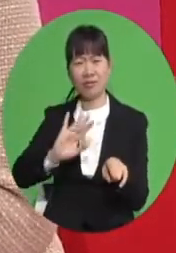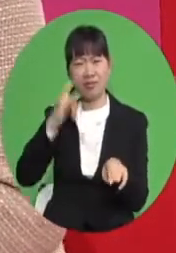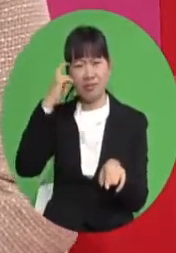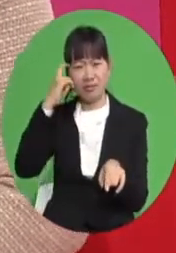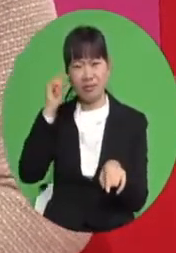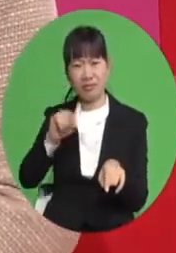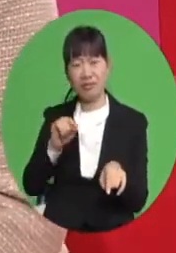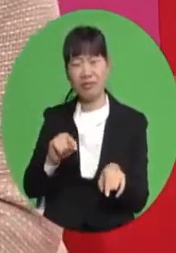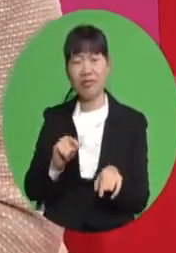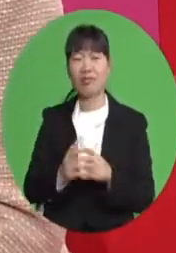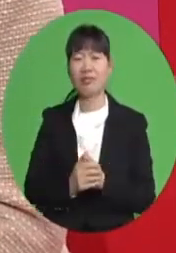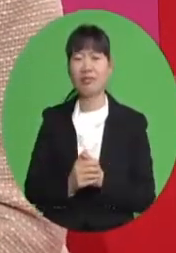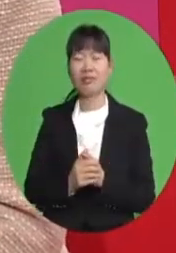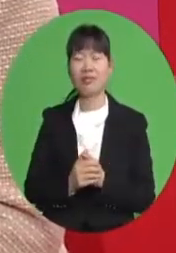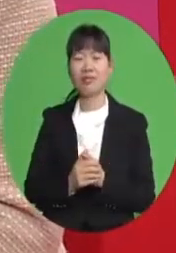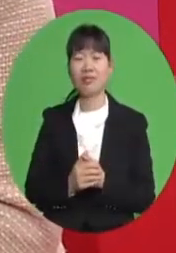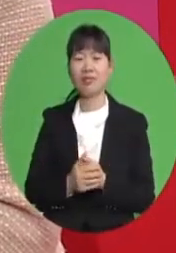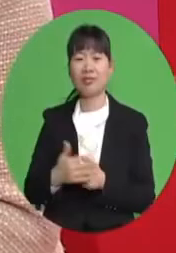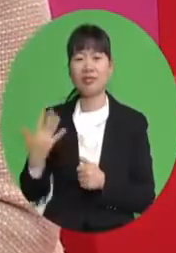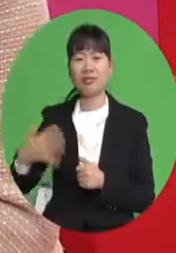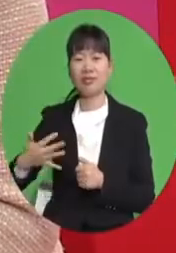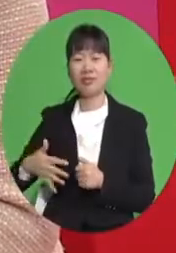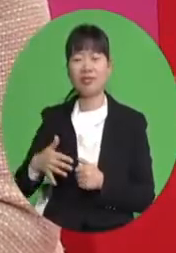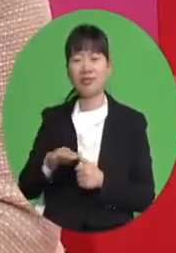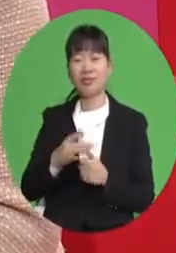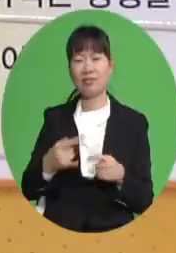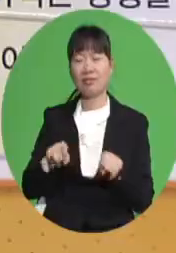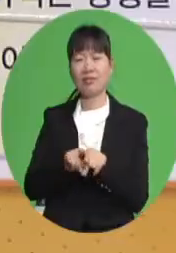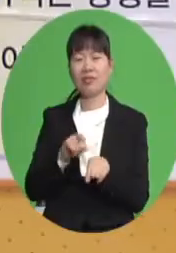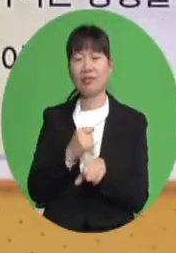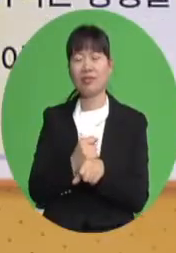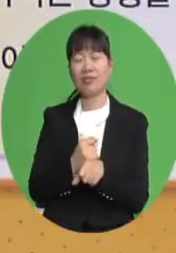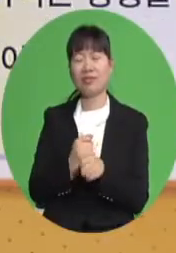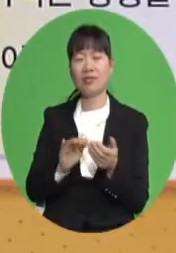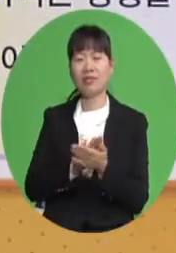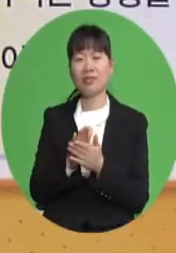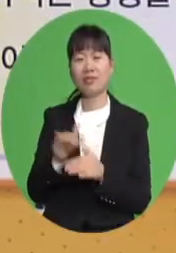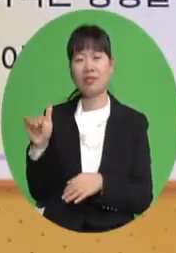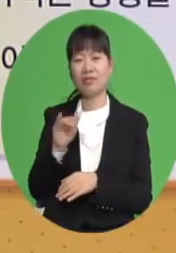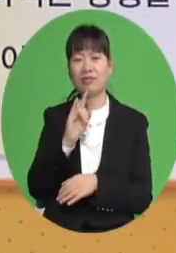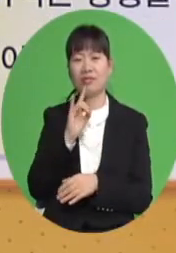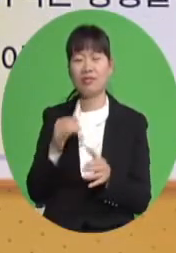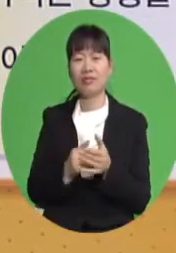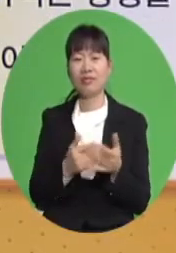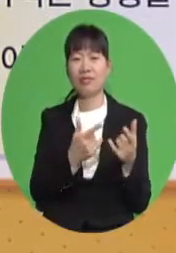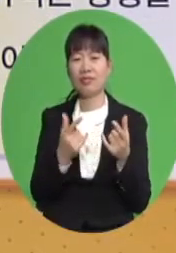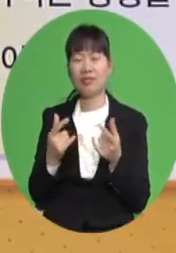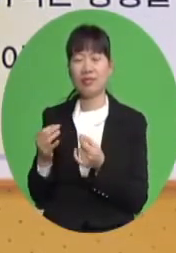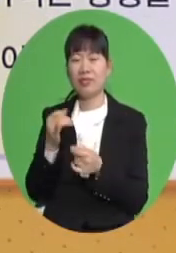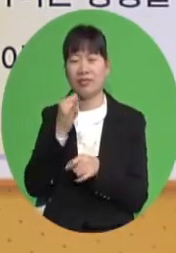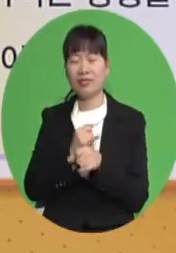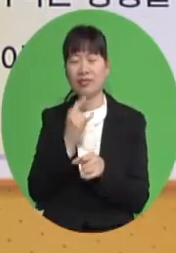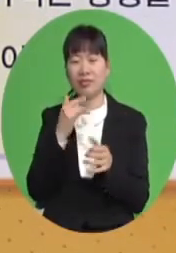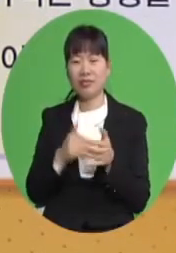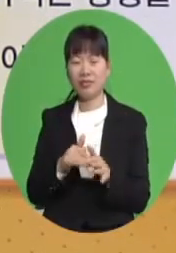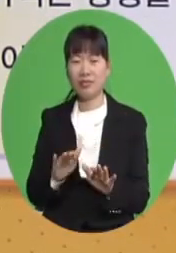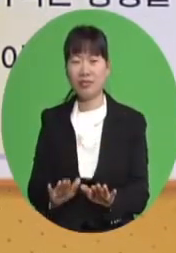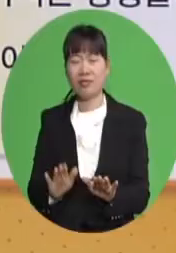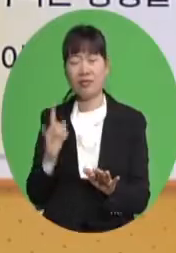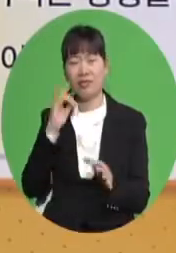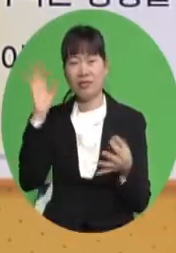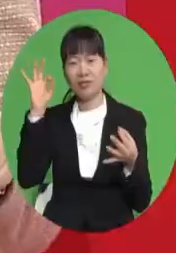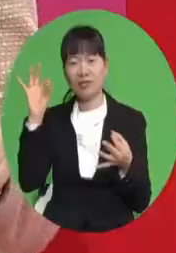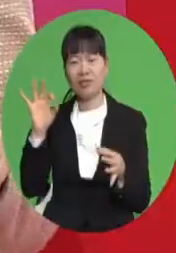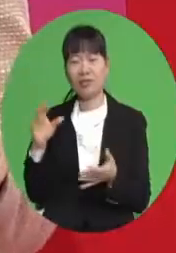그리고 뭐 하는데요. 하지만 아직은 병행 놀이 수준이다. 그러니까 같이 있기는 해요. 그리고 이 아이가 여기서 인형을